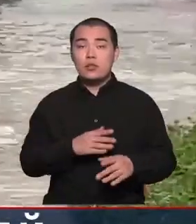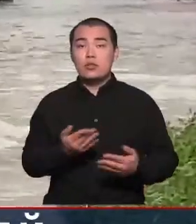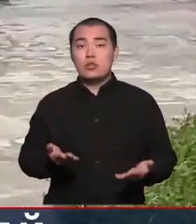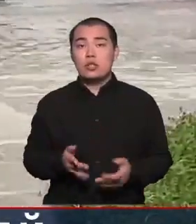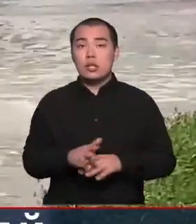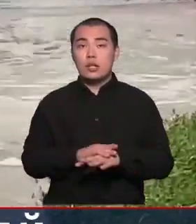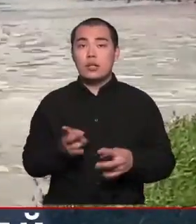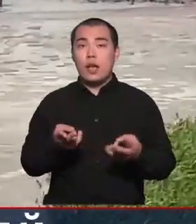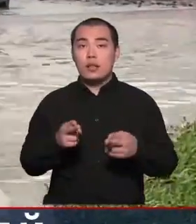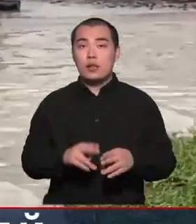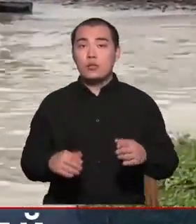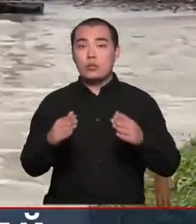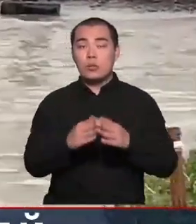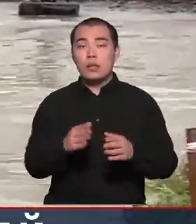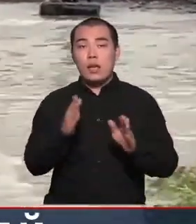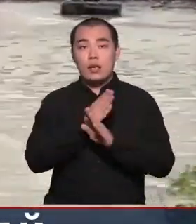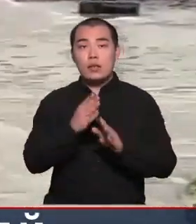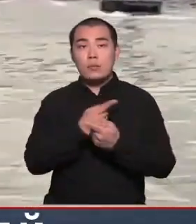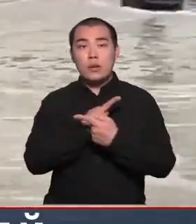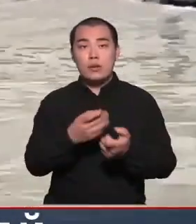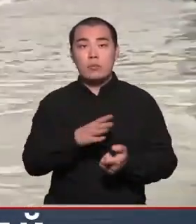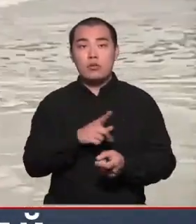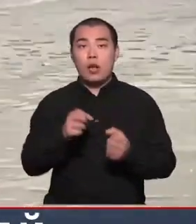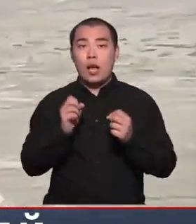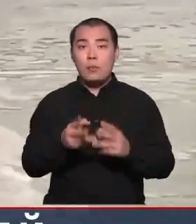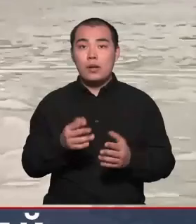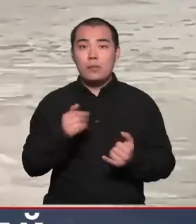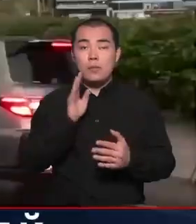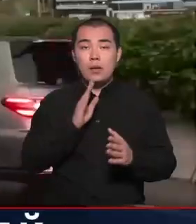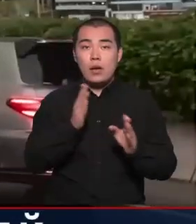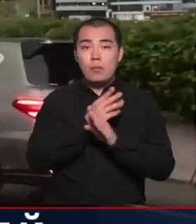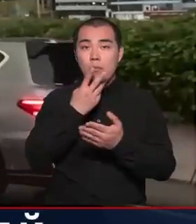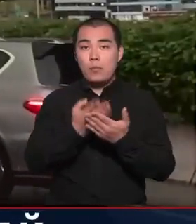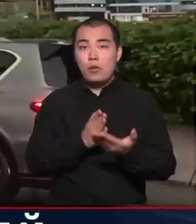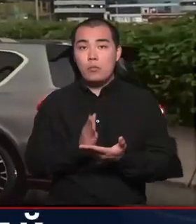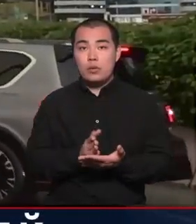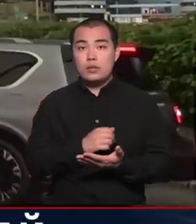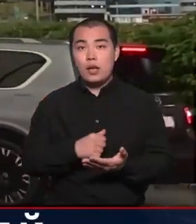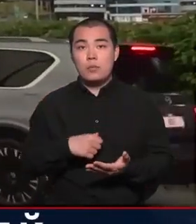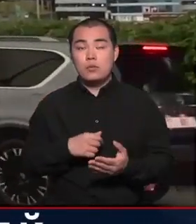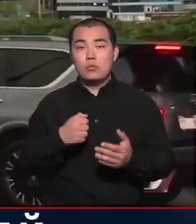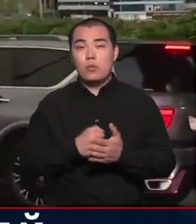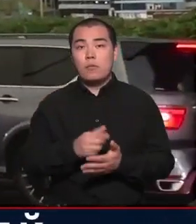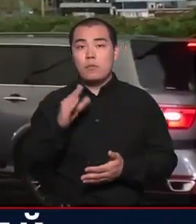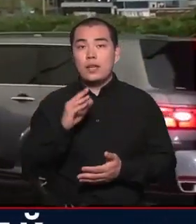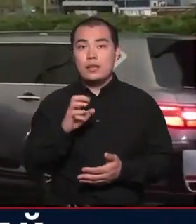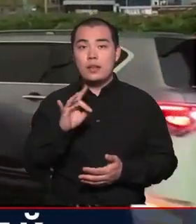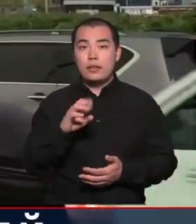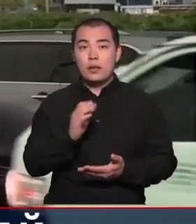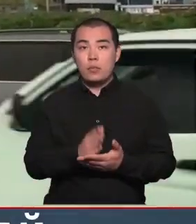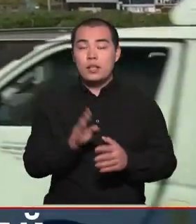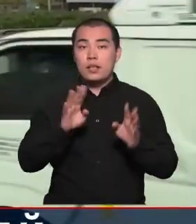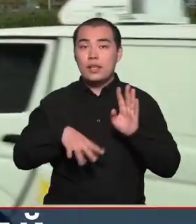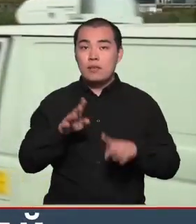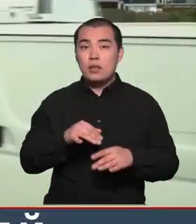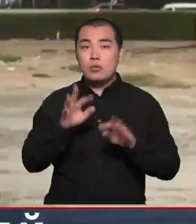жителей оставаться дома а синоптики предупреждают что опасные погодные явления продлятся вплоть до вечера среды ливневые дожди